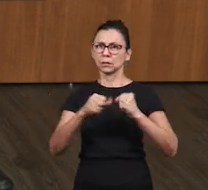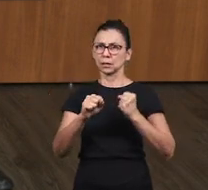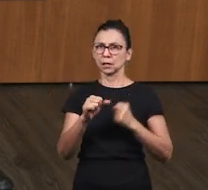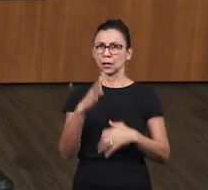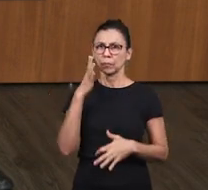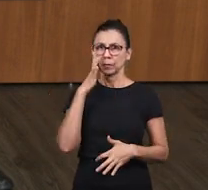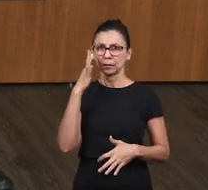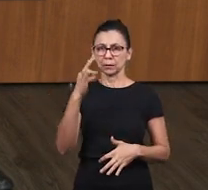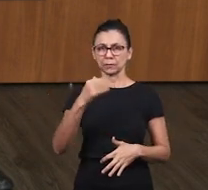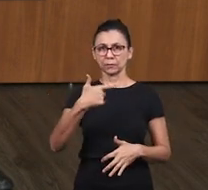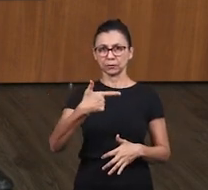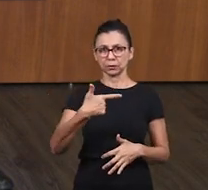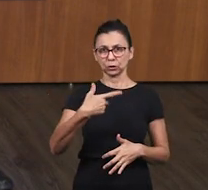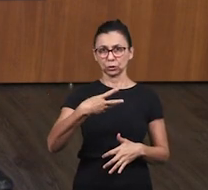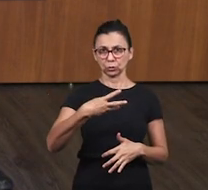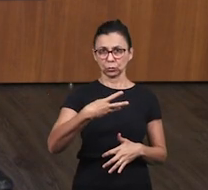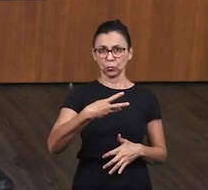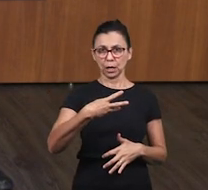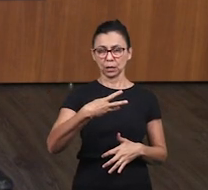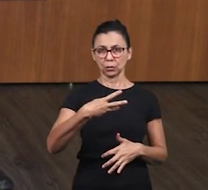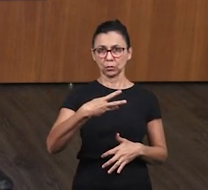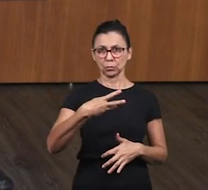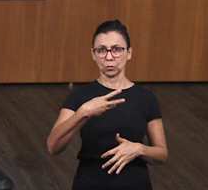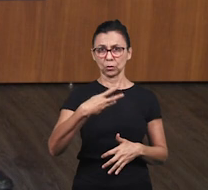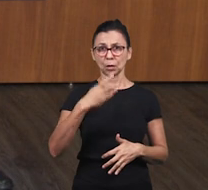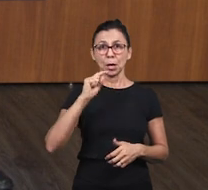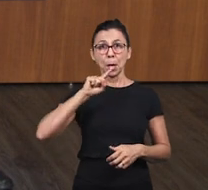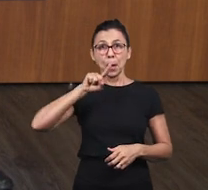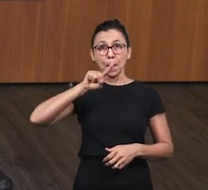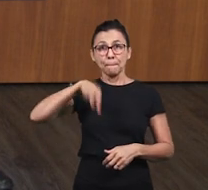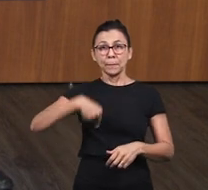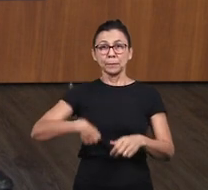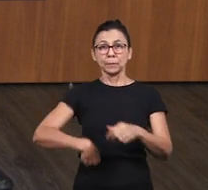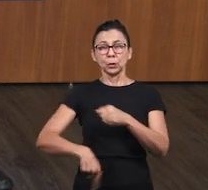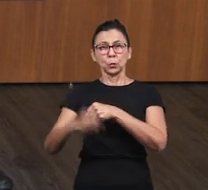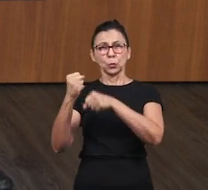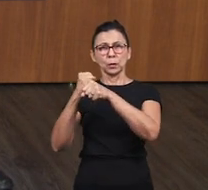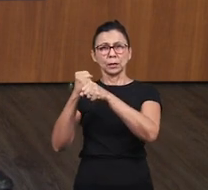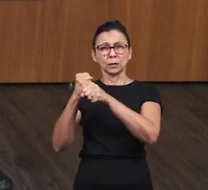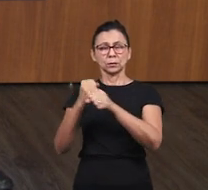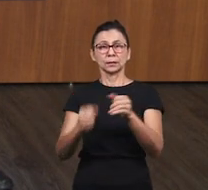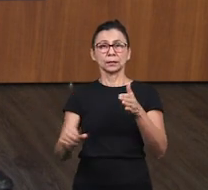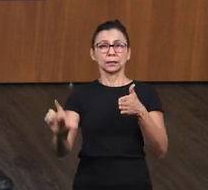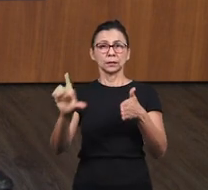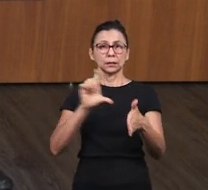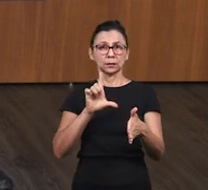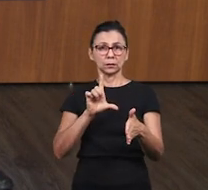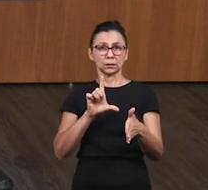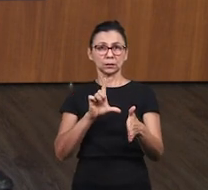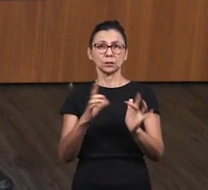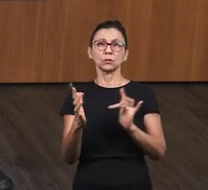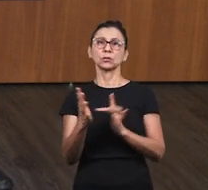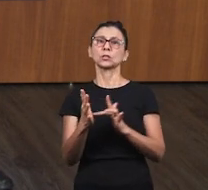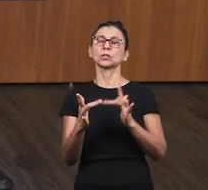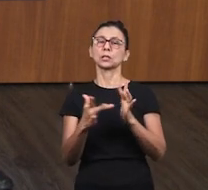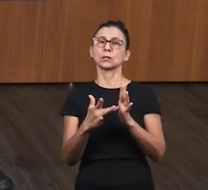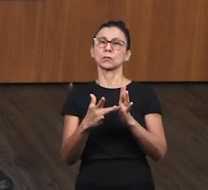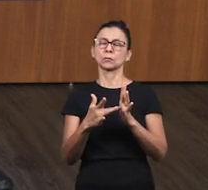psaume 24, faites bien attention, écrit 1000 ans avant du Seigneur